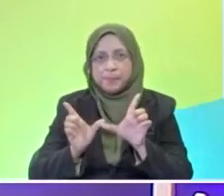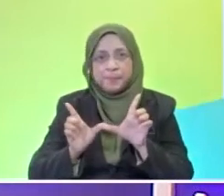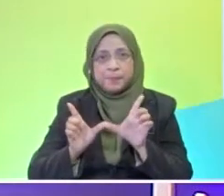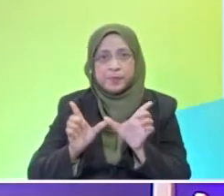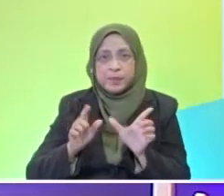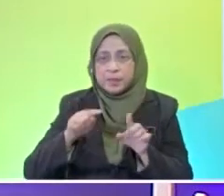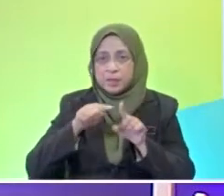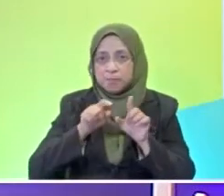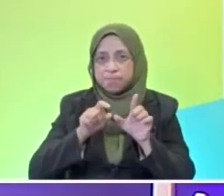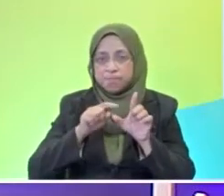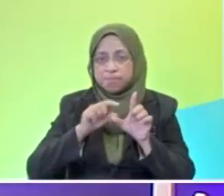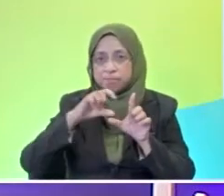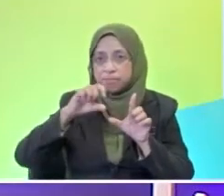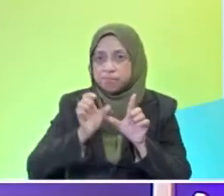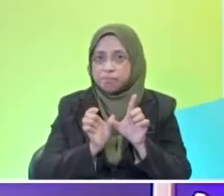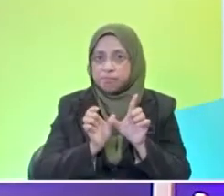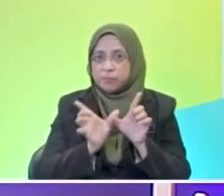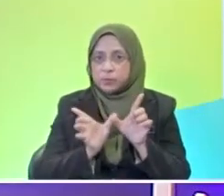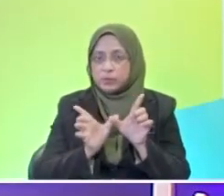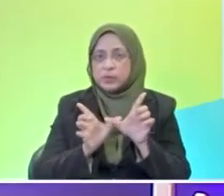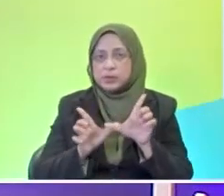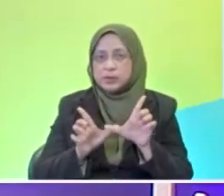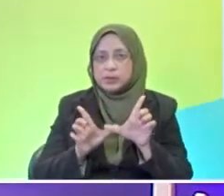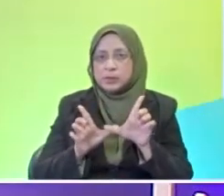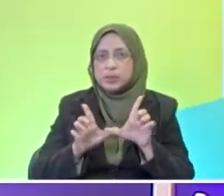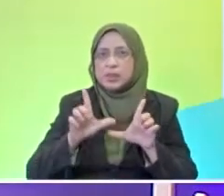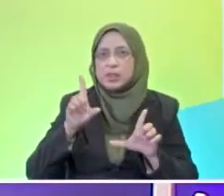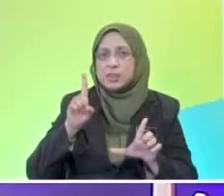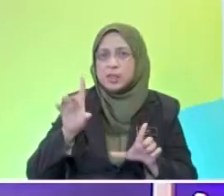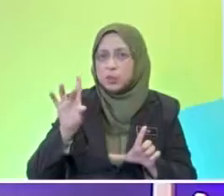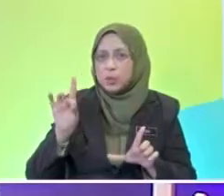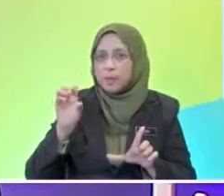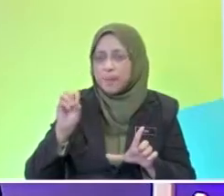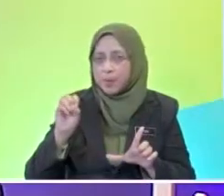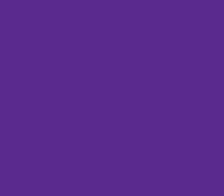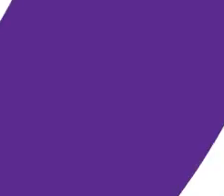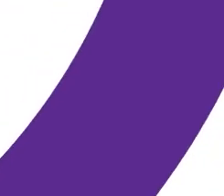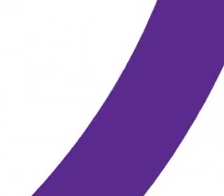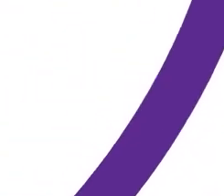180 darjah. Jadi kalau separuh dia ialah 90